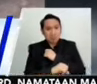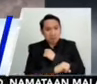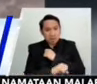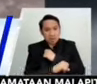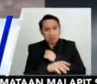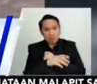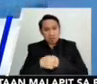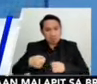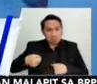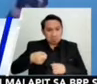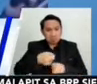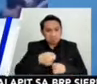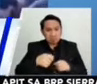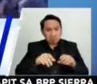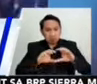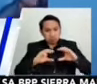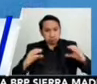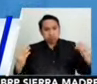boat ng Pilipinas.